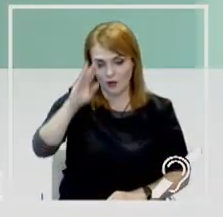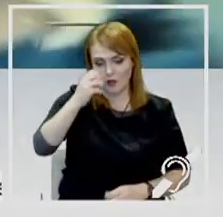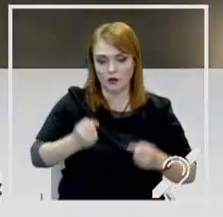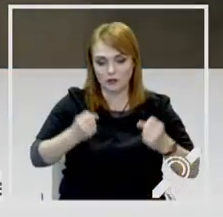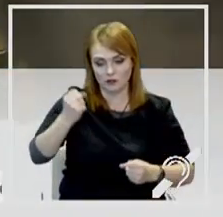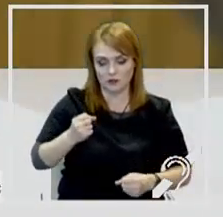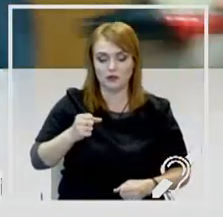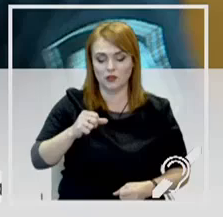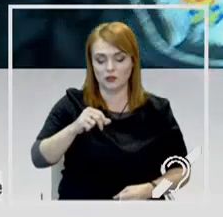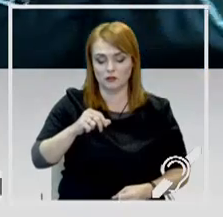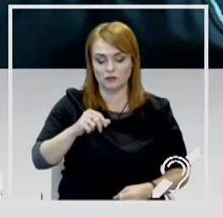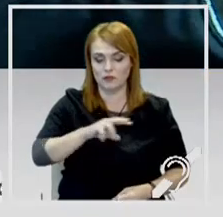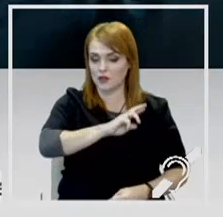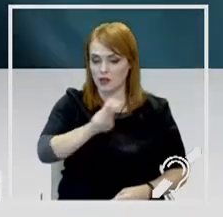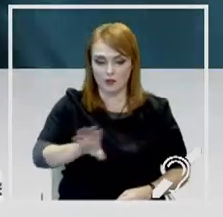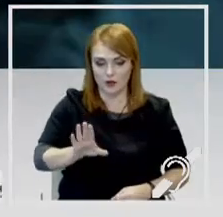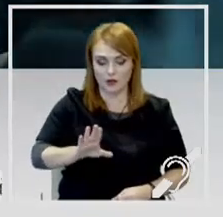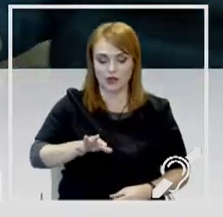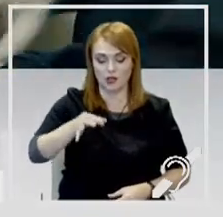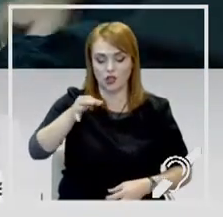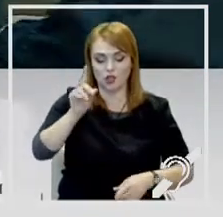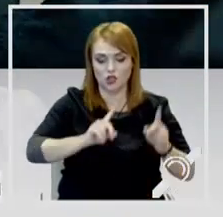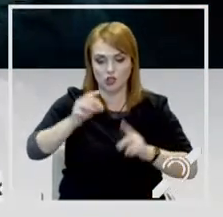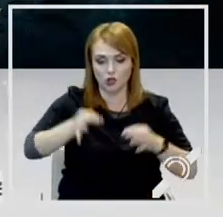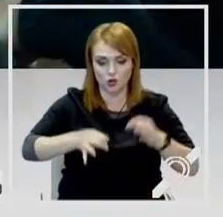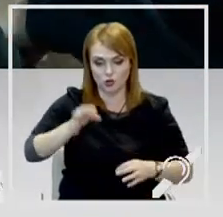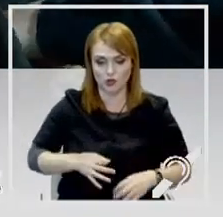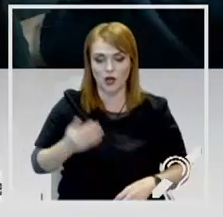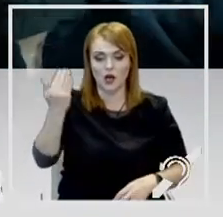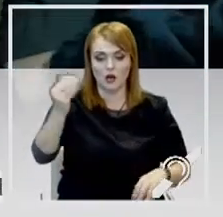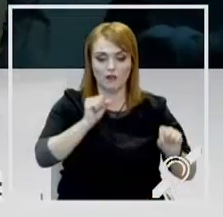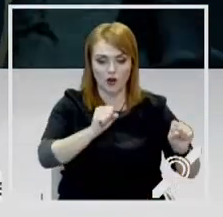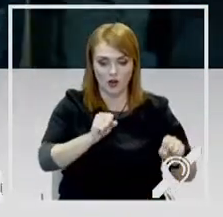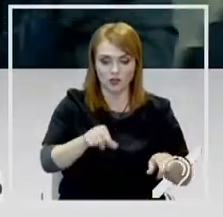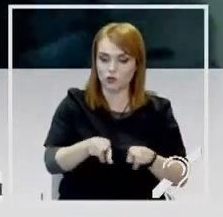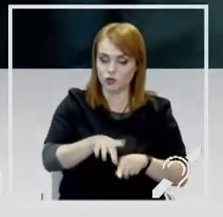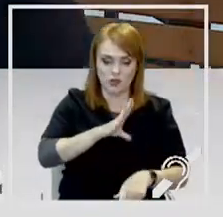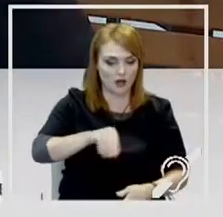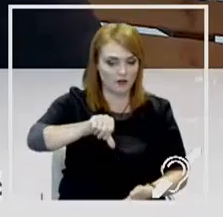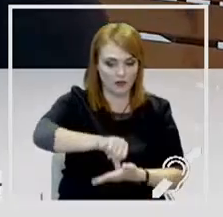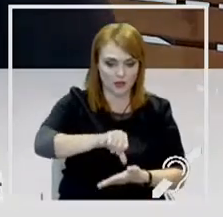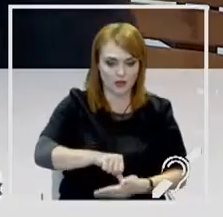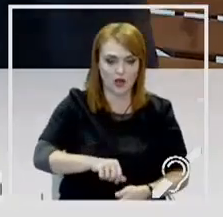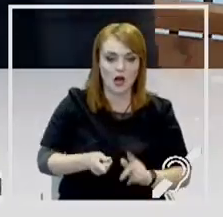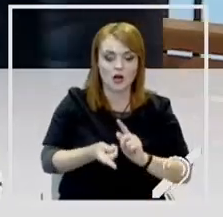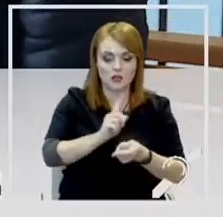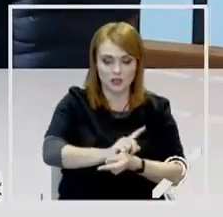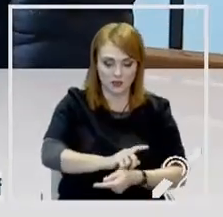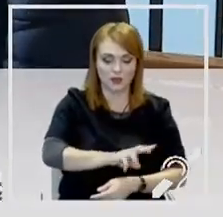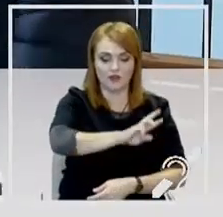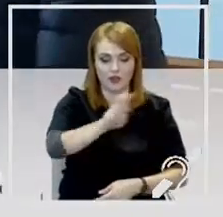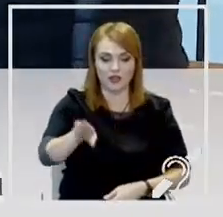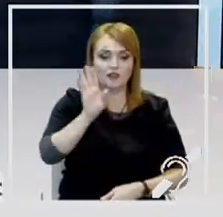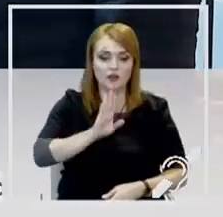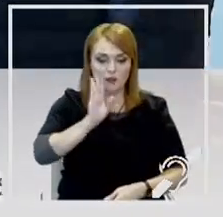Șoferul Dragomir Popovici nu a venit la ședința de judecată, nici avocatul acestuia nu a fost prezent. În schimb, a venit tânăra care a fost mutilată